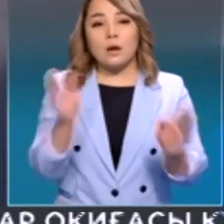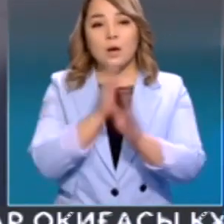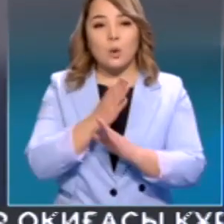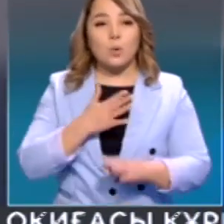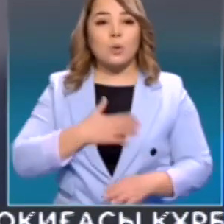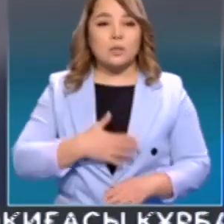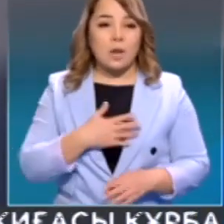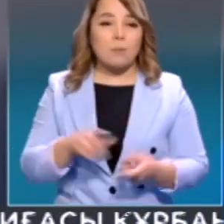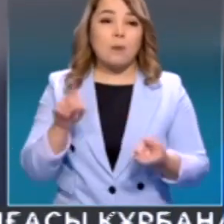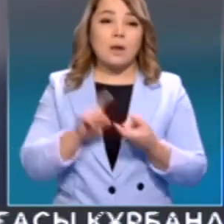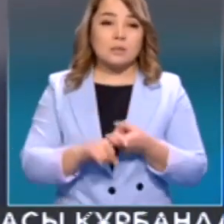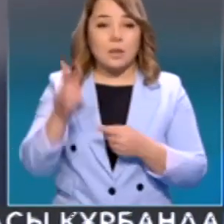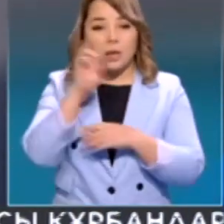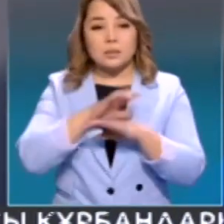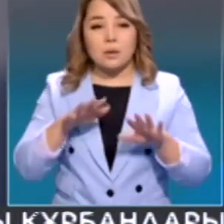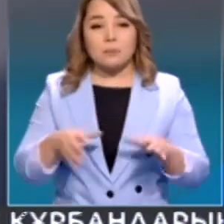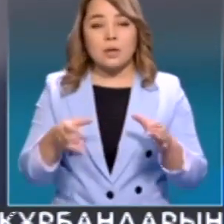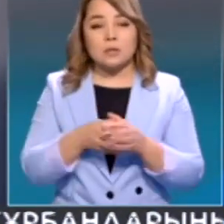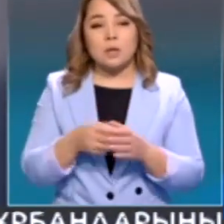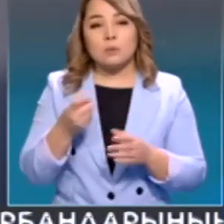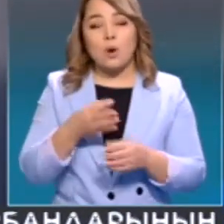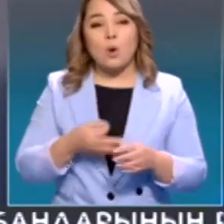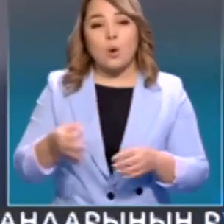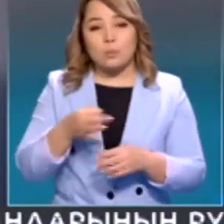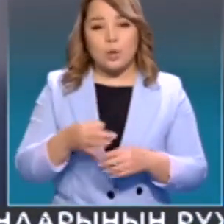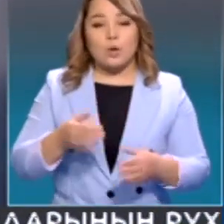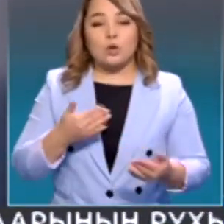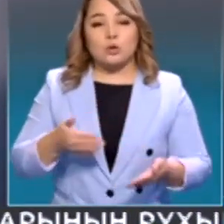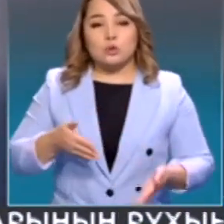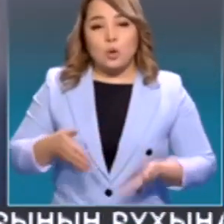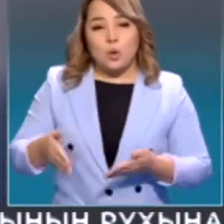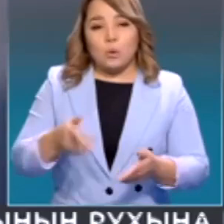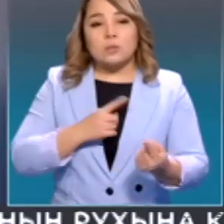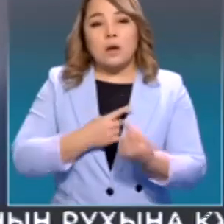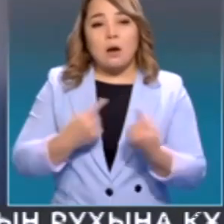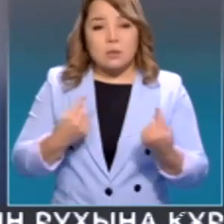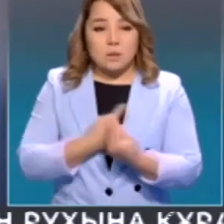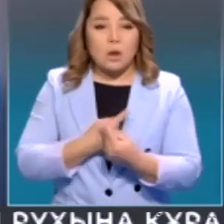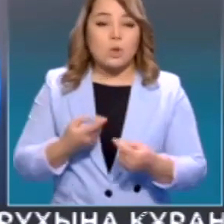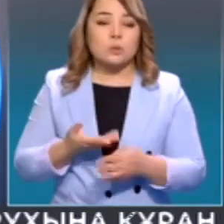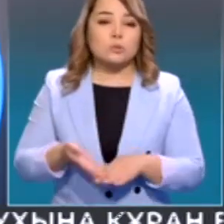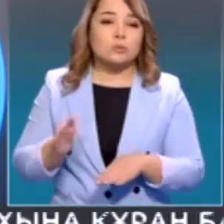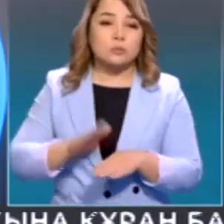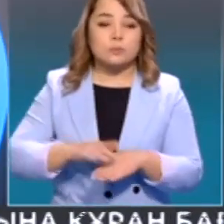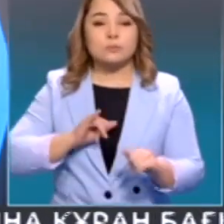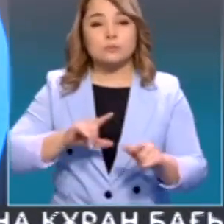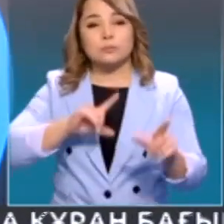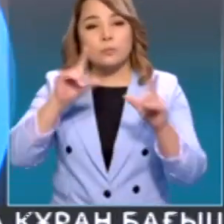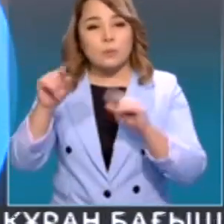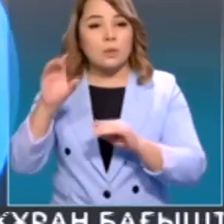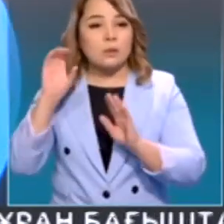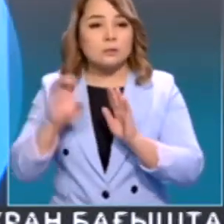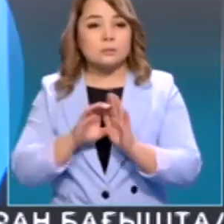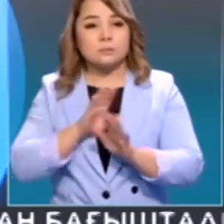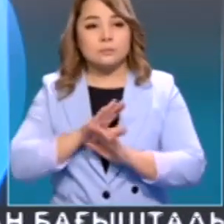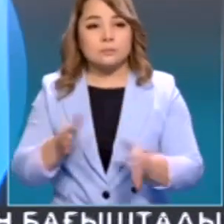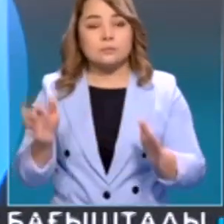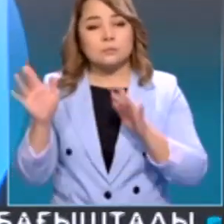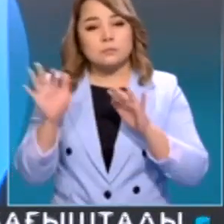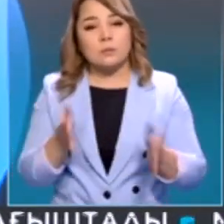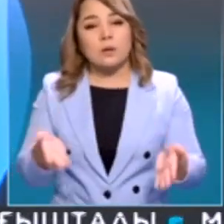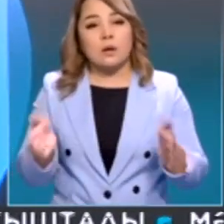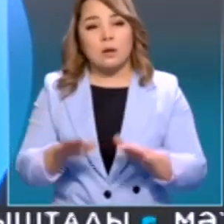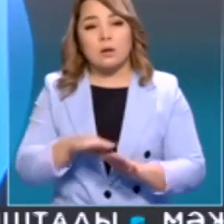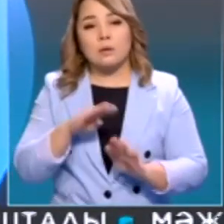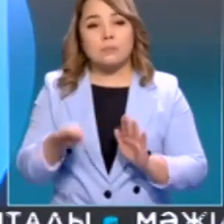Ауа-райының қолайсыздығына байланысты еліміздің бірқатар облысында жол қатынасы қиындады. Ескертуге қарамай алыс сапарға шығып кетіп, қар құрсауында қалғандарды